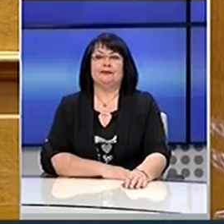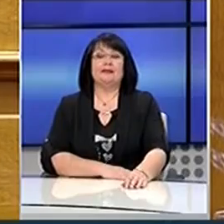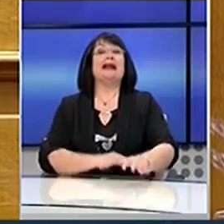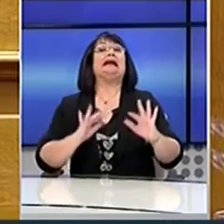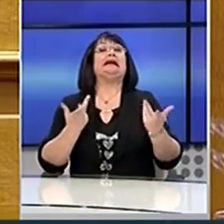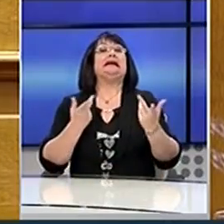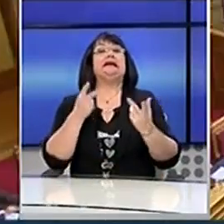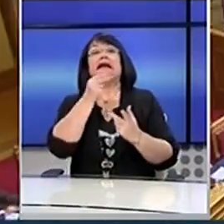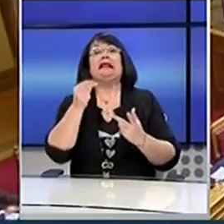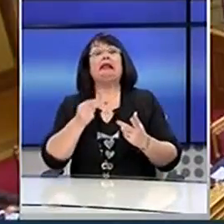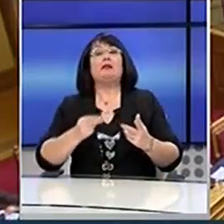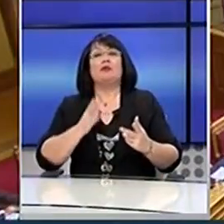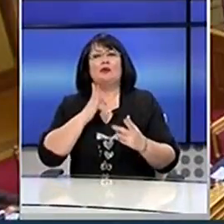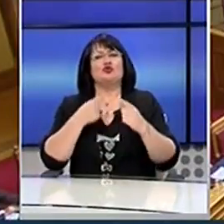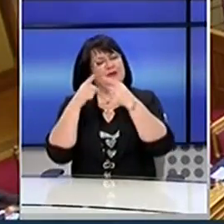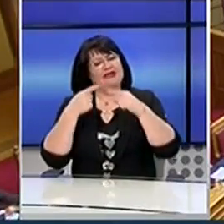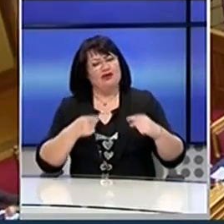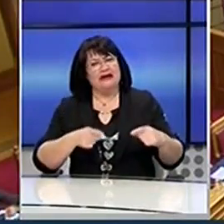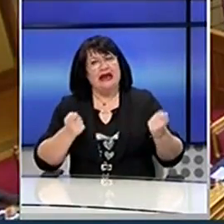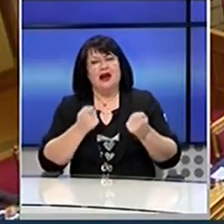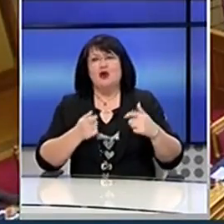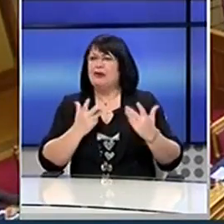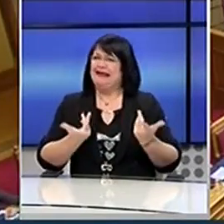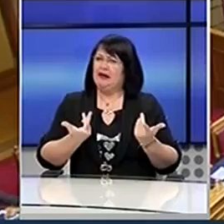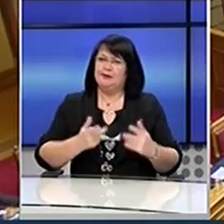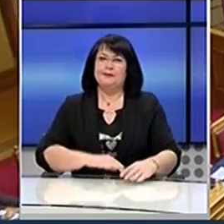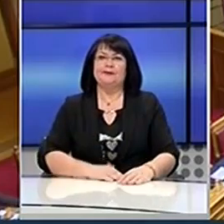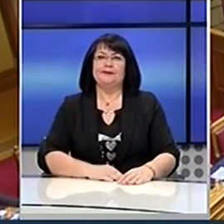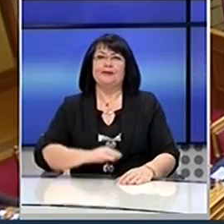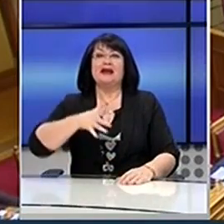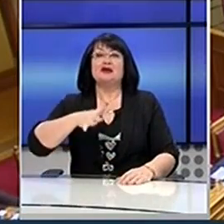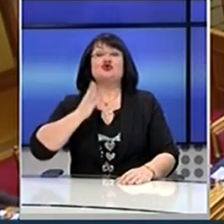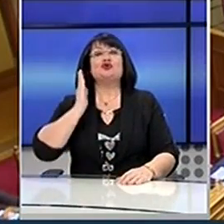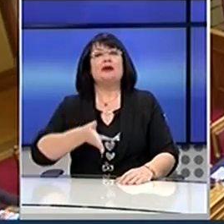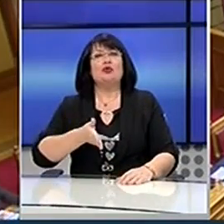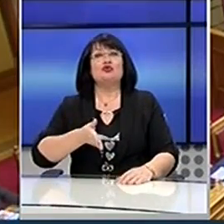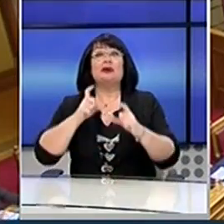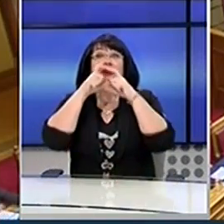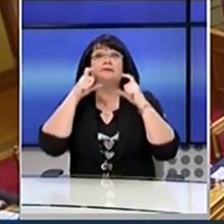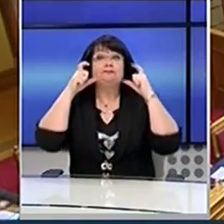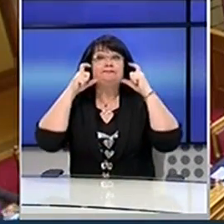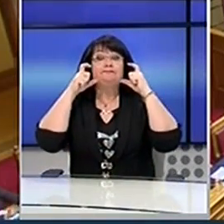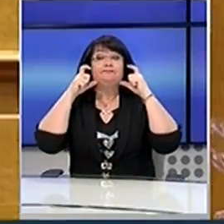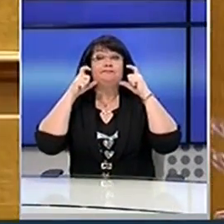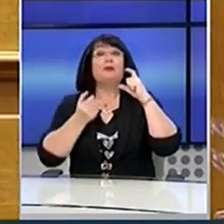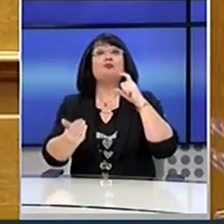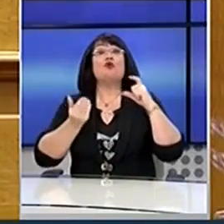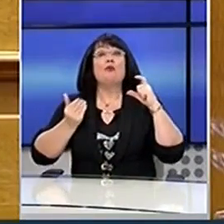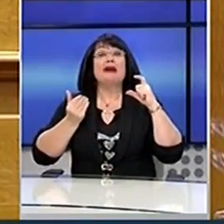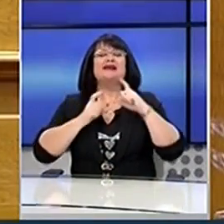διαφορετικά? Θα μπορούσαμε ενδεχομένως να είχαμε επιβάλει τη χρήση μασκών παντού